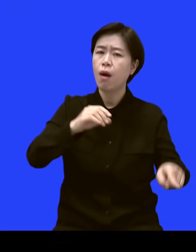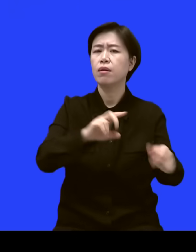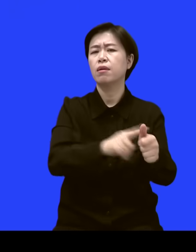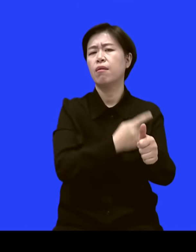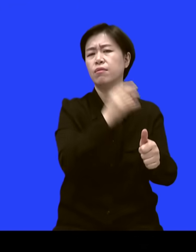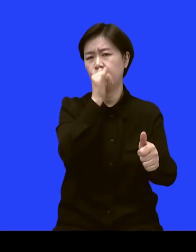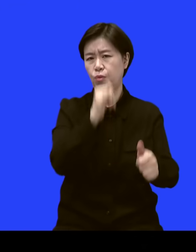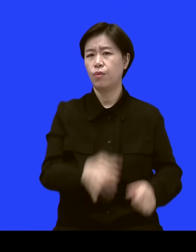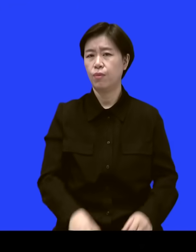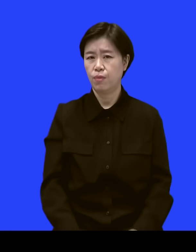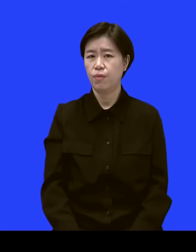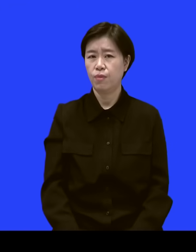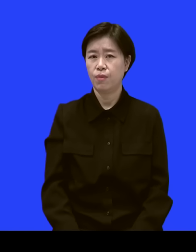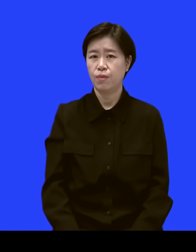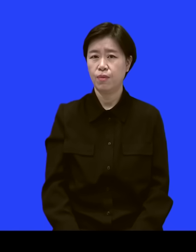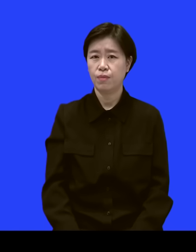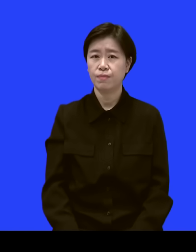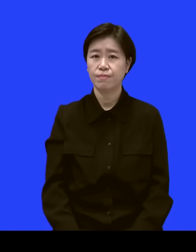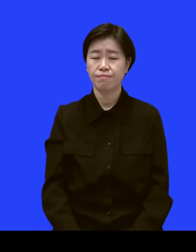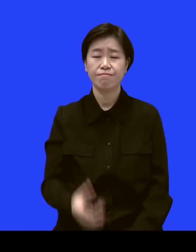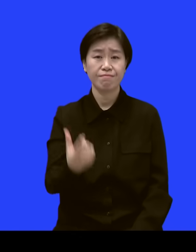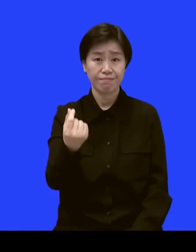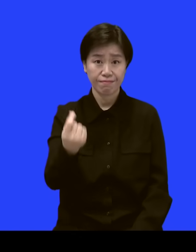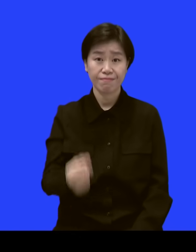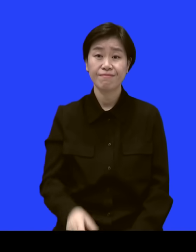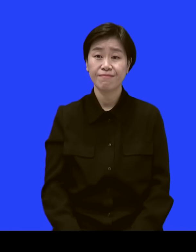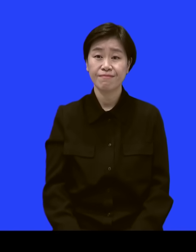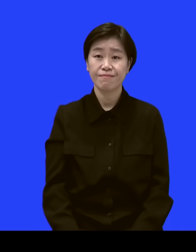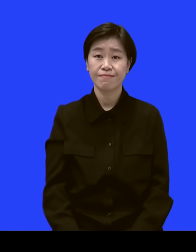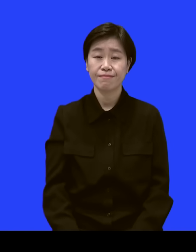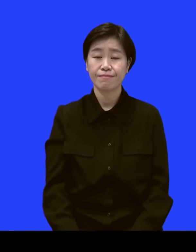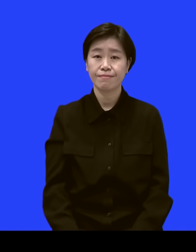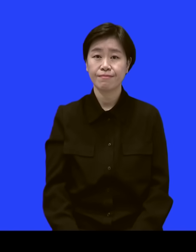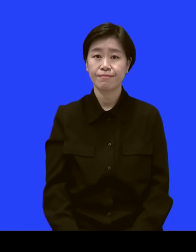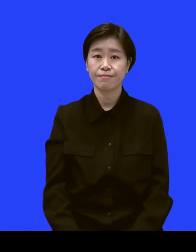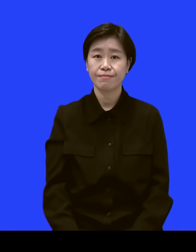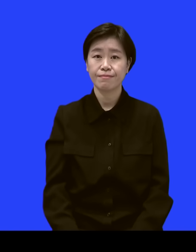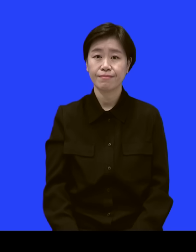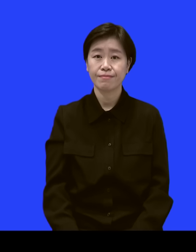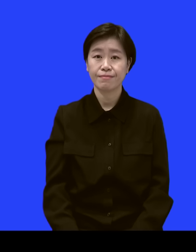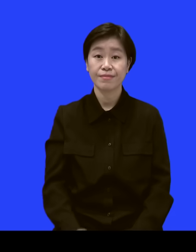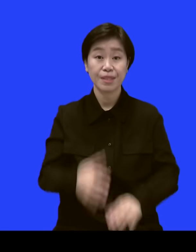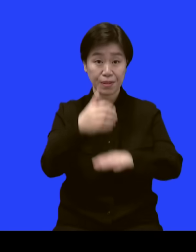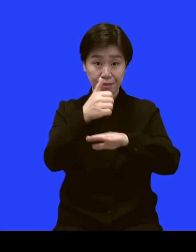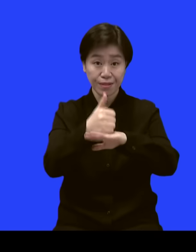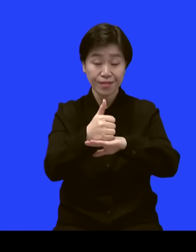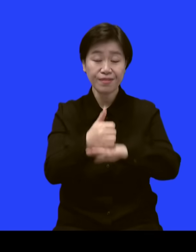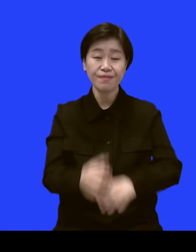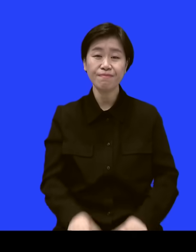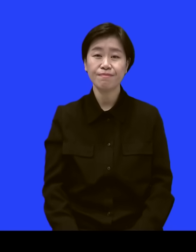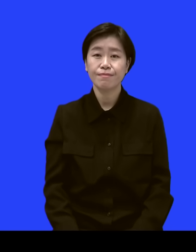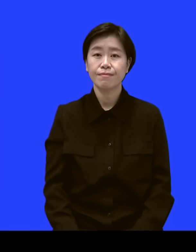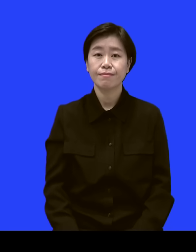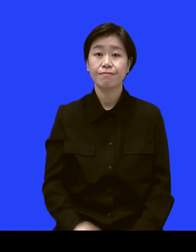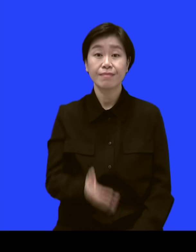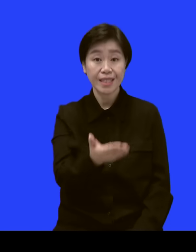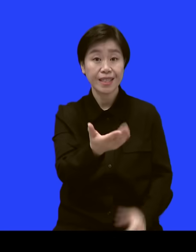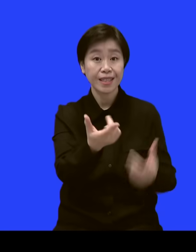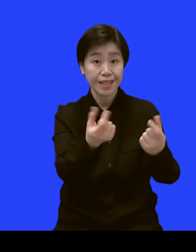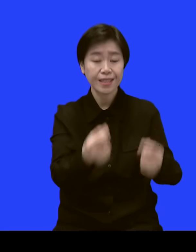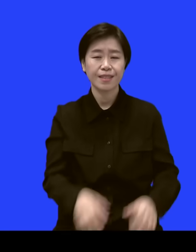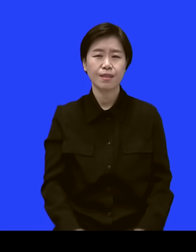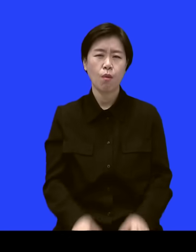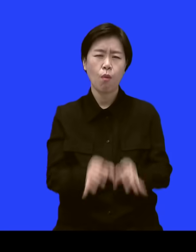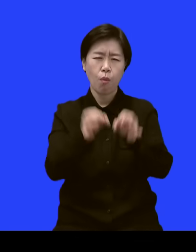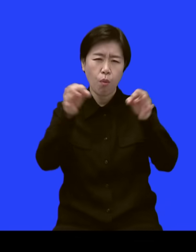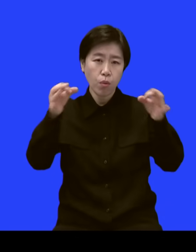아빠 먹었을까 하고 접하게 되거든요. 그쵸. 부모 영향이 굉장히 크죠. 마지막으로 지금 우리 집사님처럼 그 성도님처럼 오랜